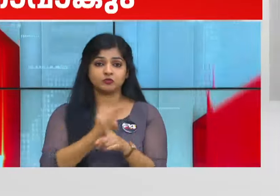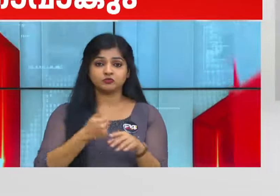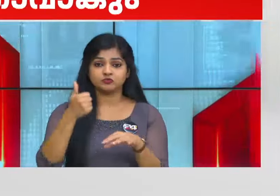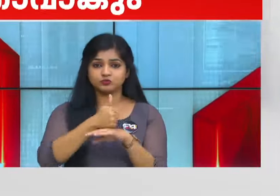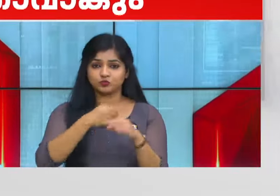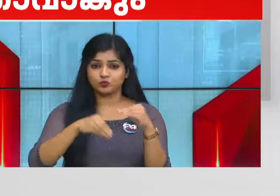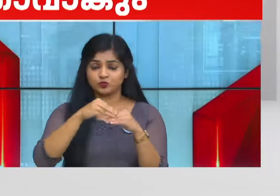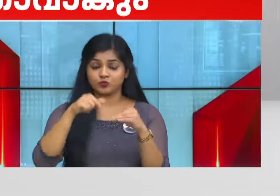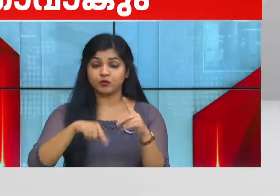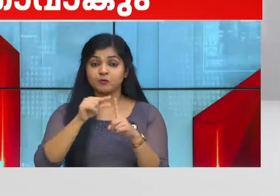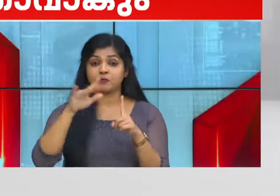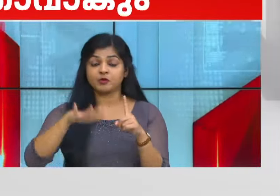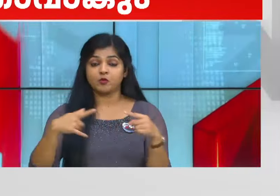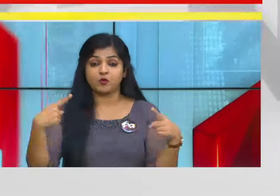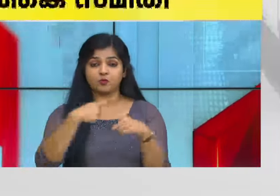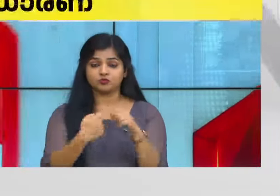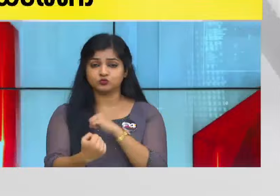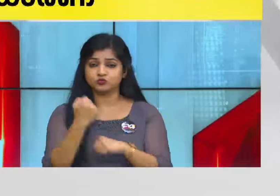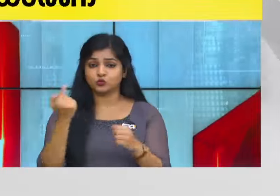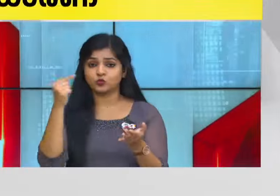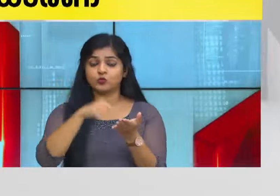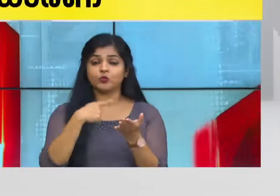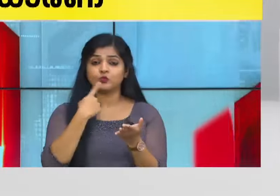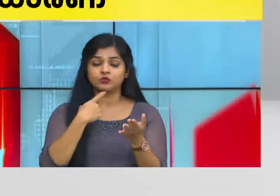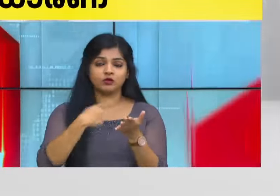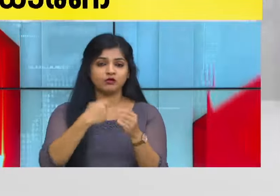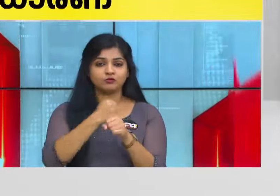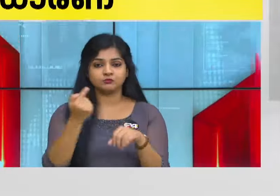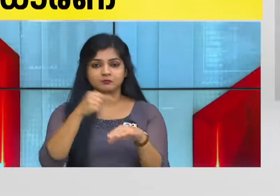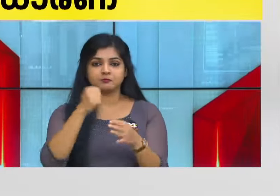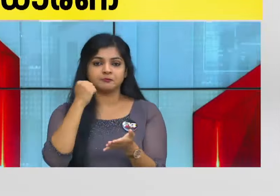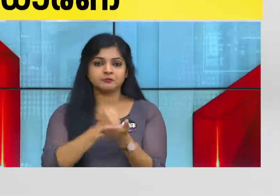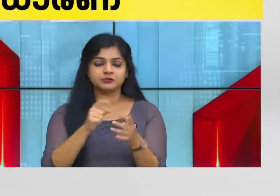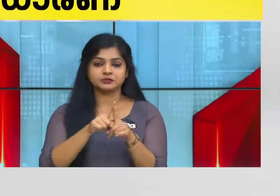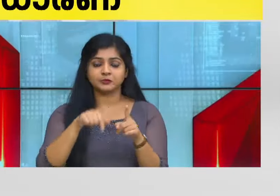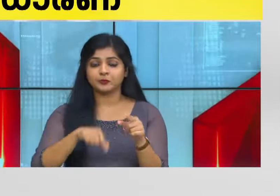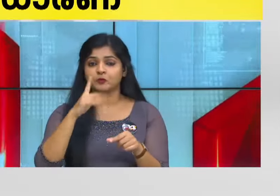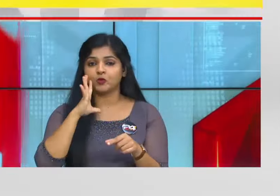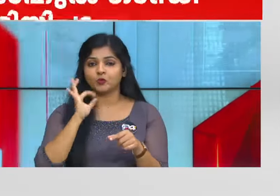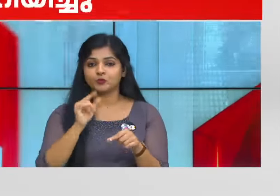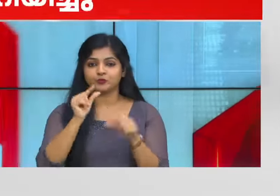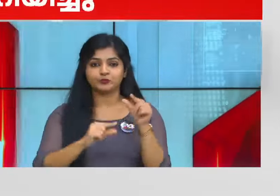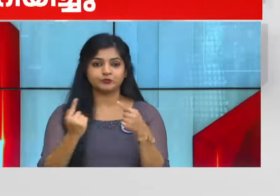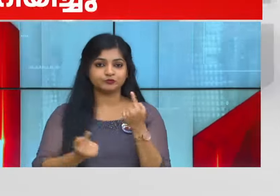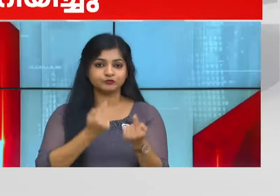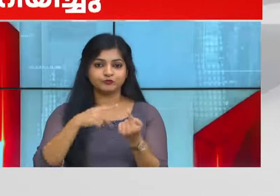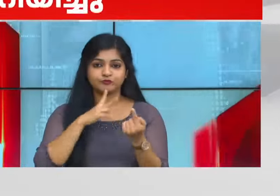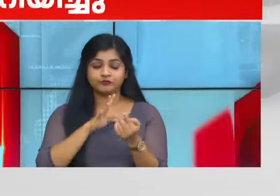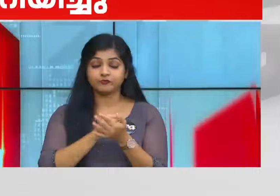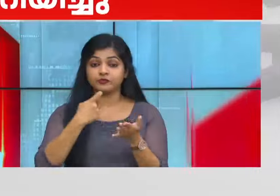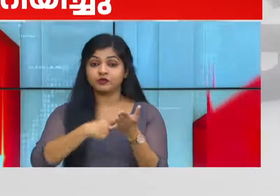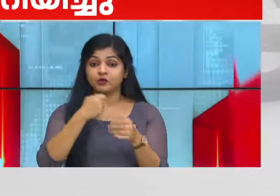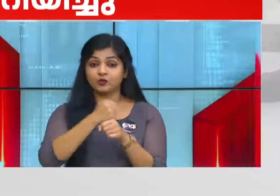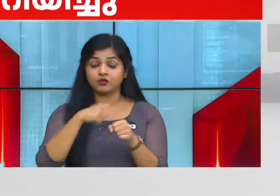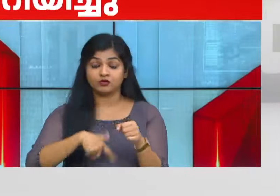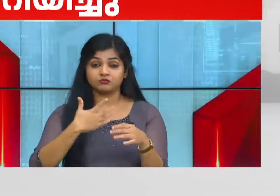ശക്തമായ പ്രതിപക്ഷം വേണം. ഈ ഒരു സാഹചര്യത്തിൽ രാഹുൽ ഗാന്ധി തന്നെ ആ സ്ഥാനത്ത് വരണമെന്നൊരു ആവശ്യമാണ് പ്രധാനമായും ഉയർന്നത്. ഇതിനോട് രാഹുൽ ഗാന്ധി എന്തായാലും